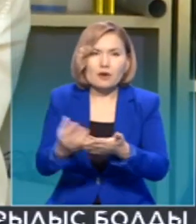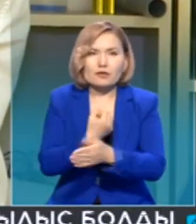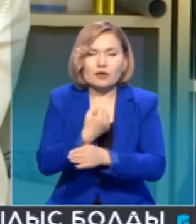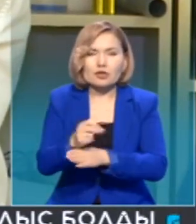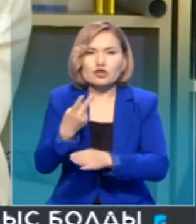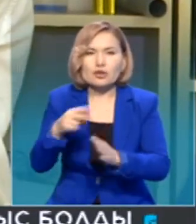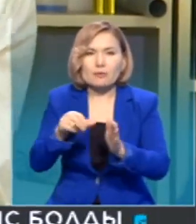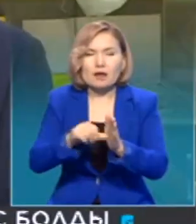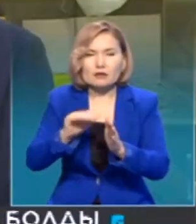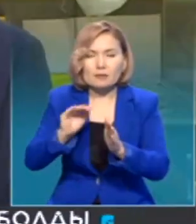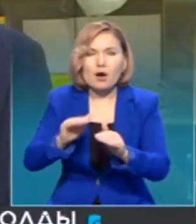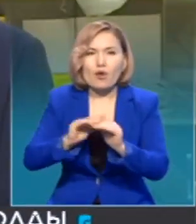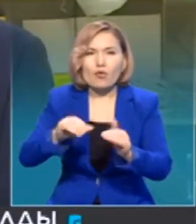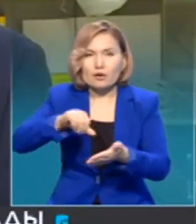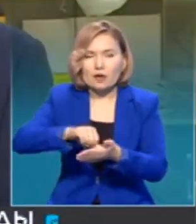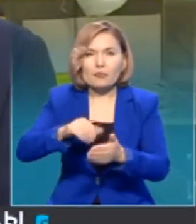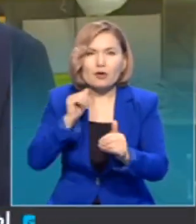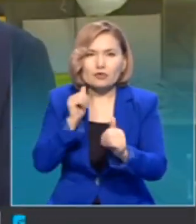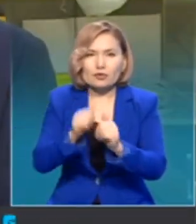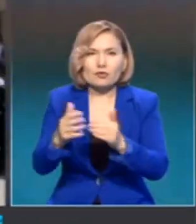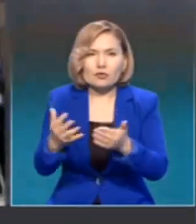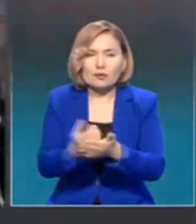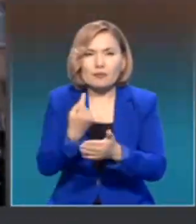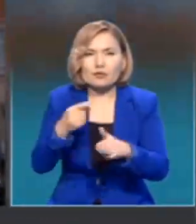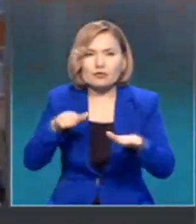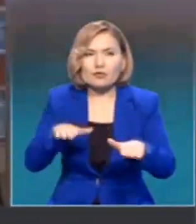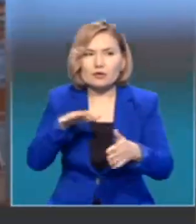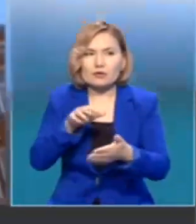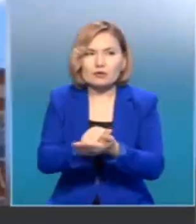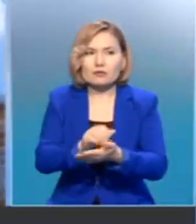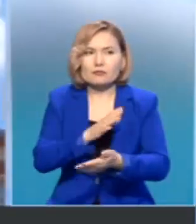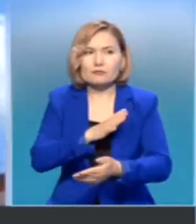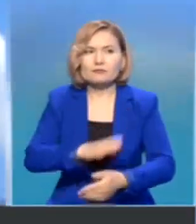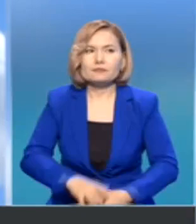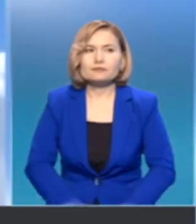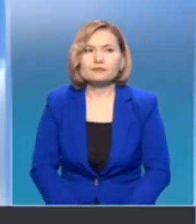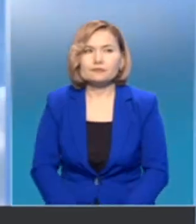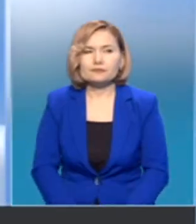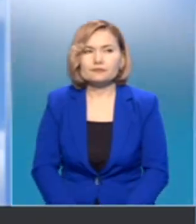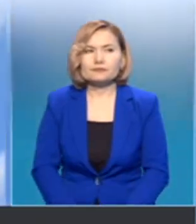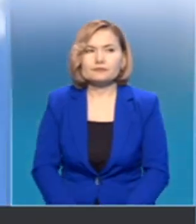оқушы қатысты. Осы оқушылар топ жарды да бірінші орын алды.